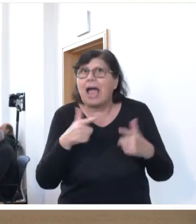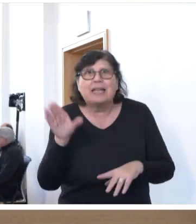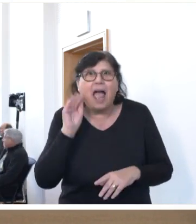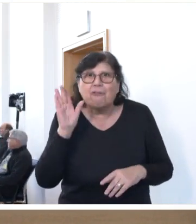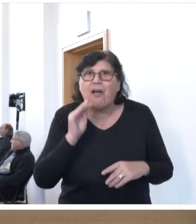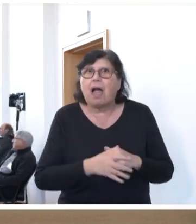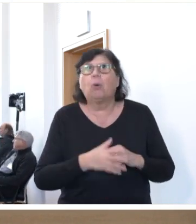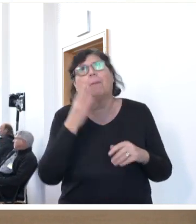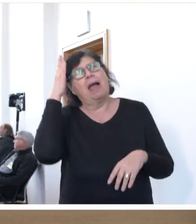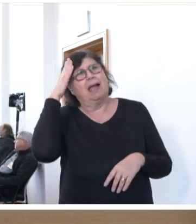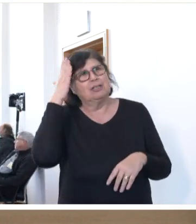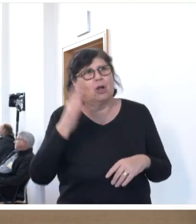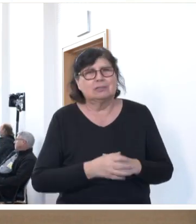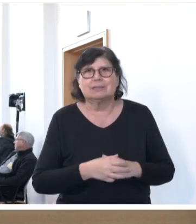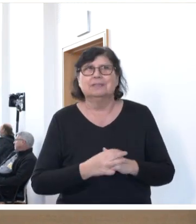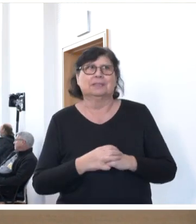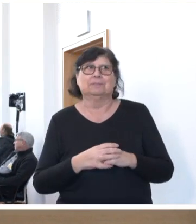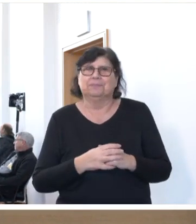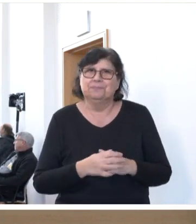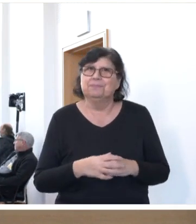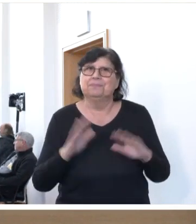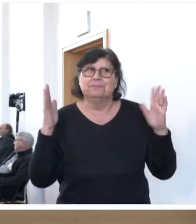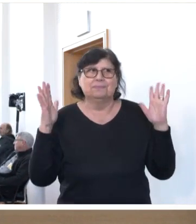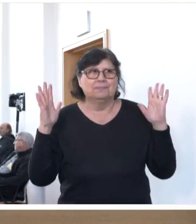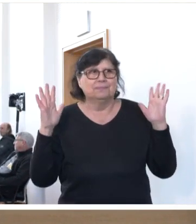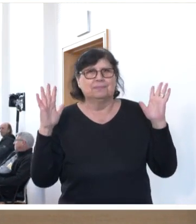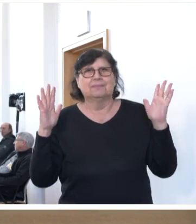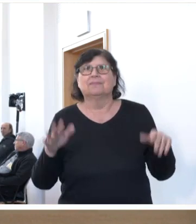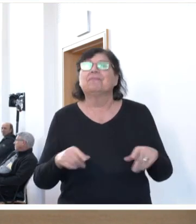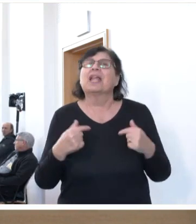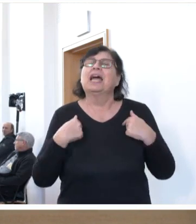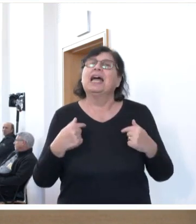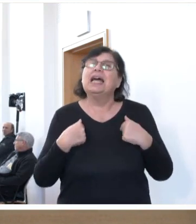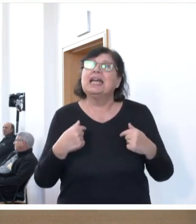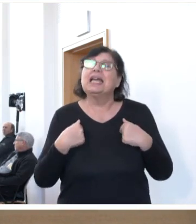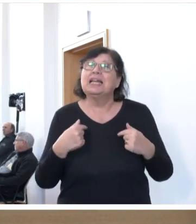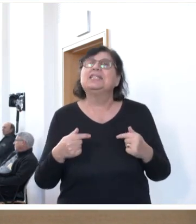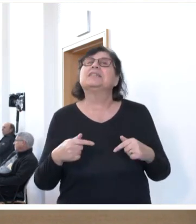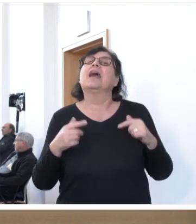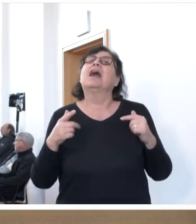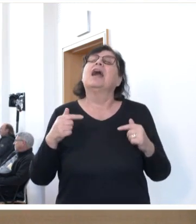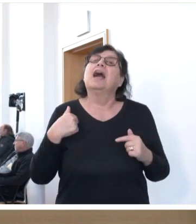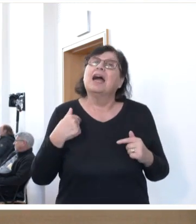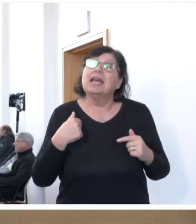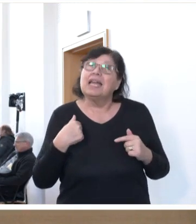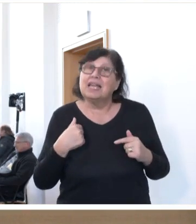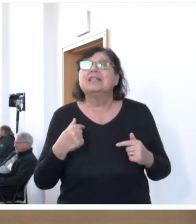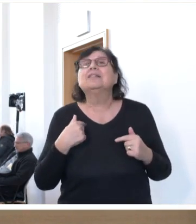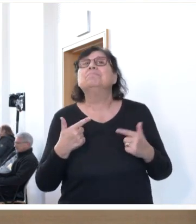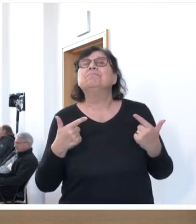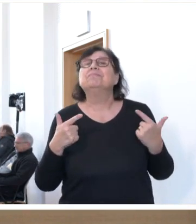In meiner anwaltlichen Tätigkeit, ich jedenfalls habe Erfahrungen, die ich jetzt gerne